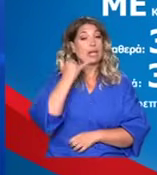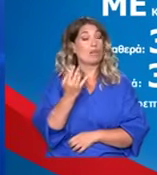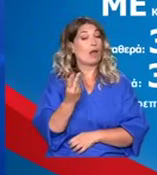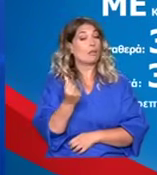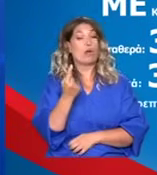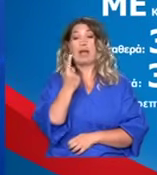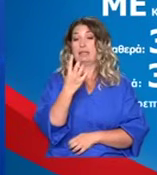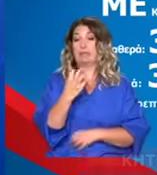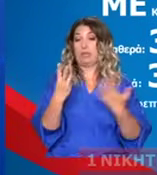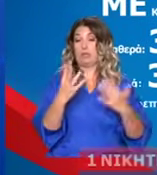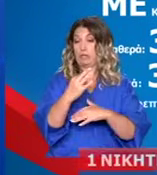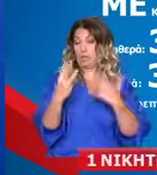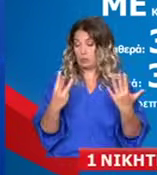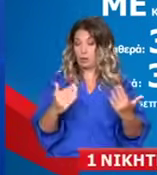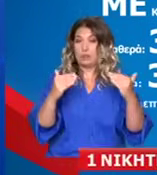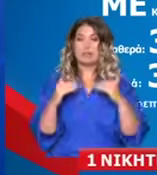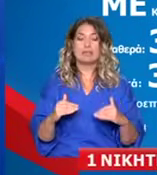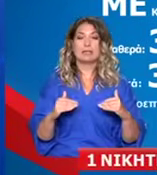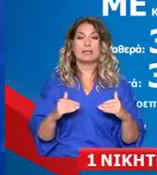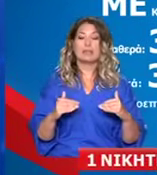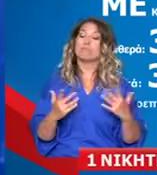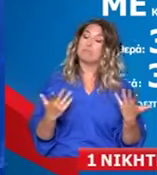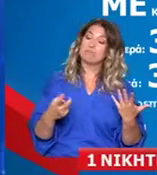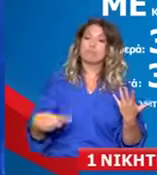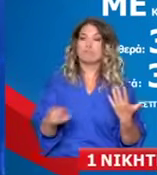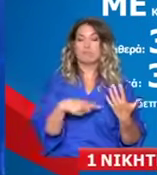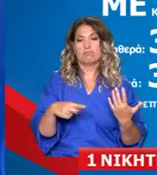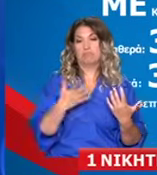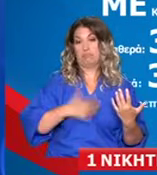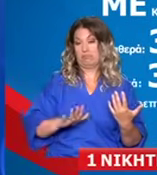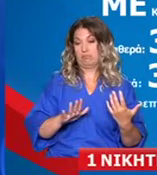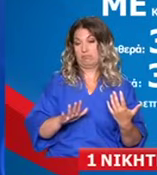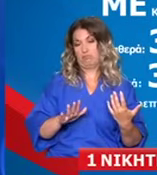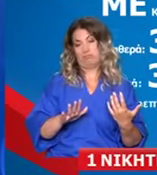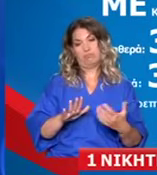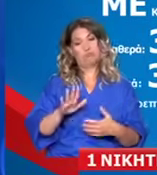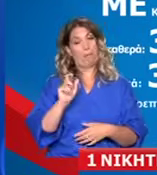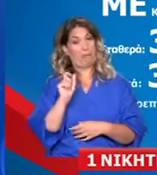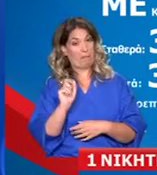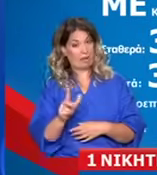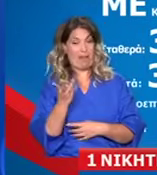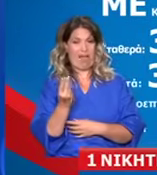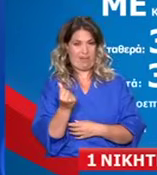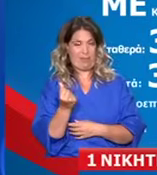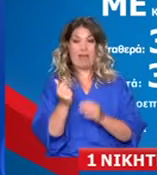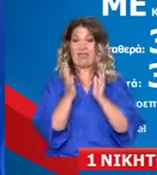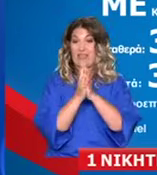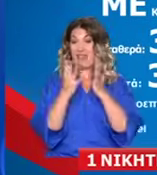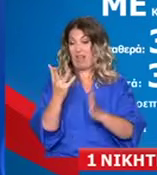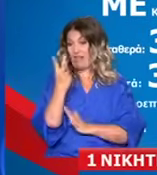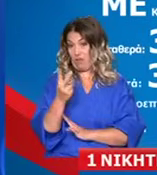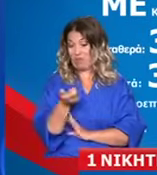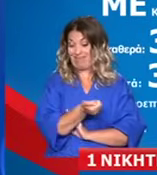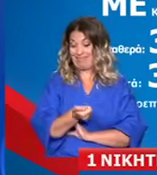και πείτε το ονοματεπώνυμό σας. Οι συμμετοχές είναι ελεύθερες, κάνετε όσες θέλετε και όσες μπορείτε, είτε στείλετε ένα γραπτό μήνυμα στο